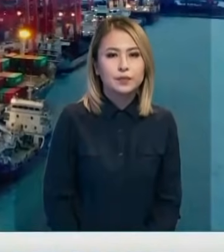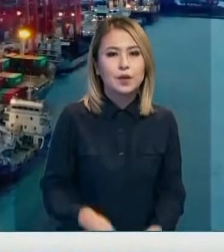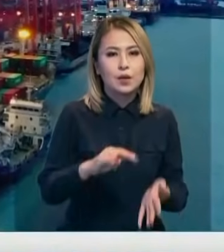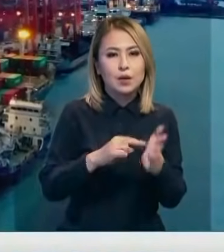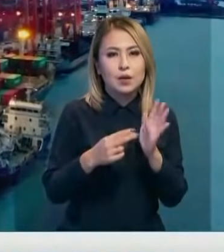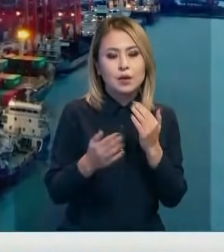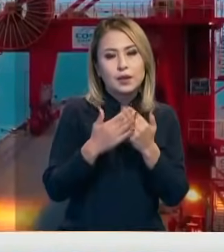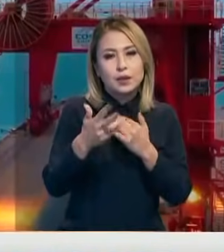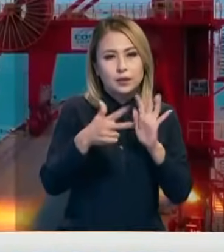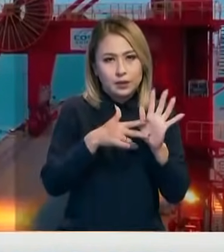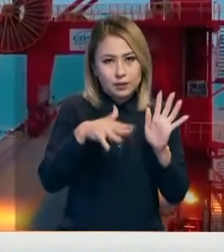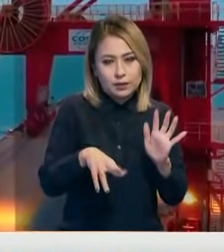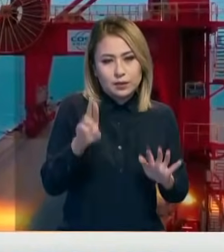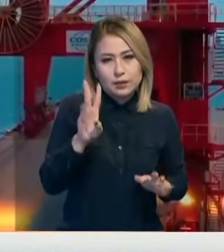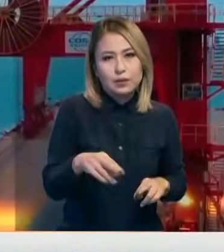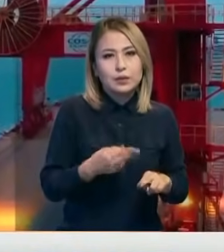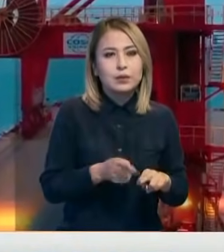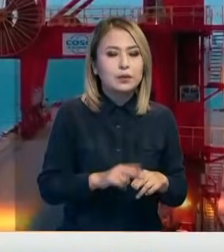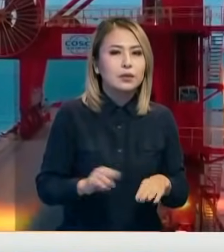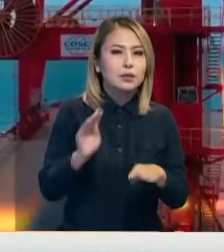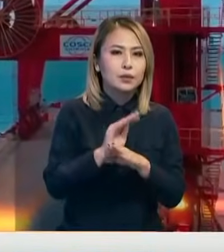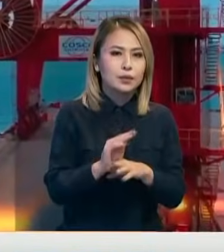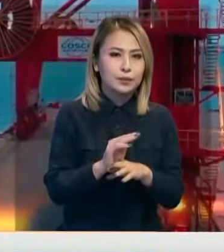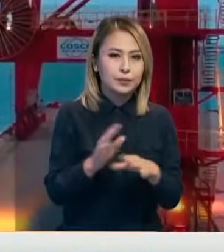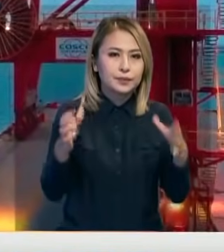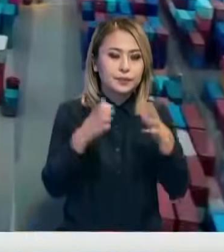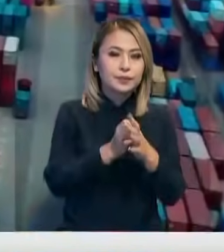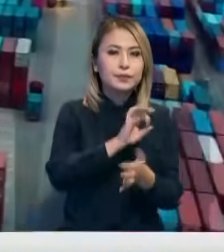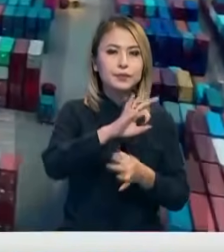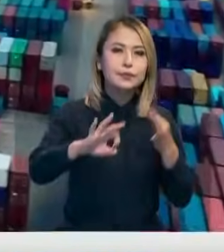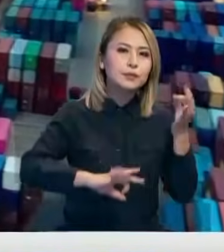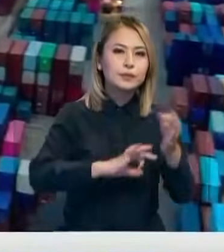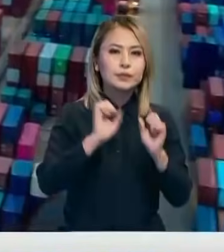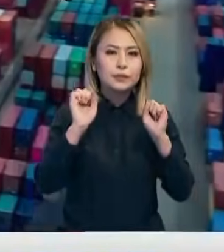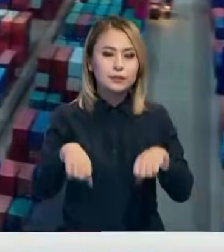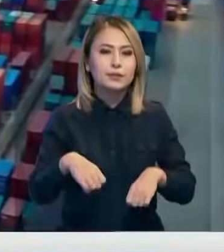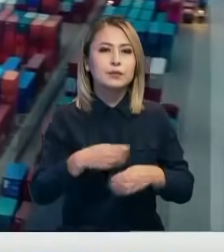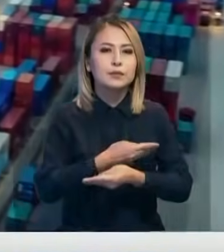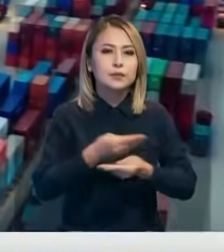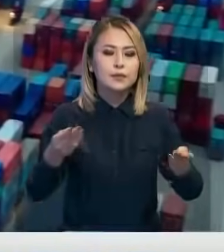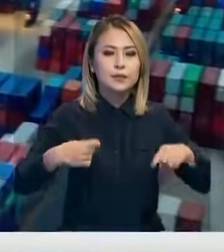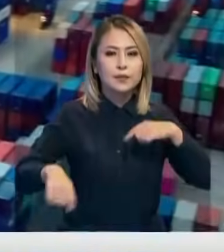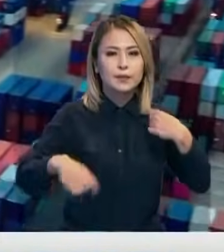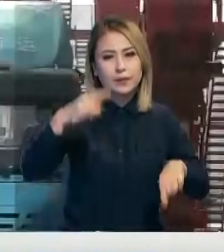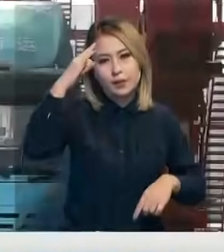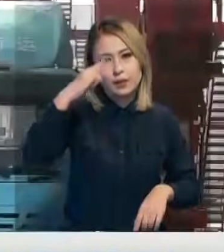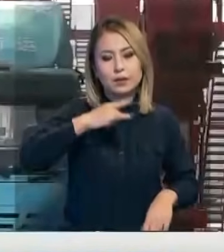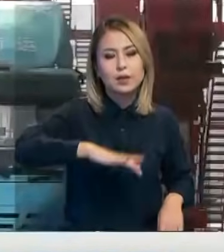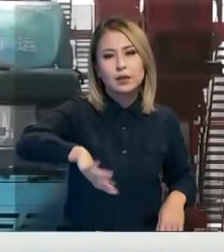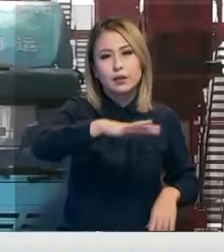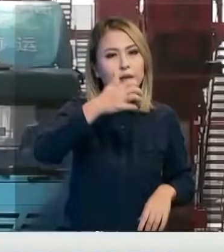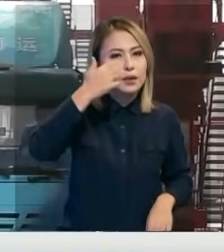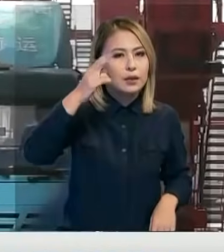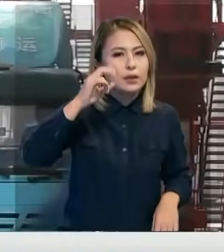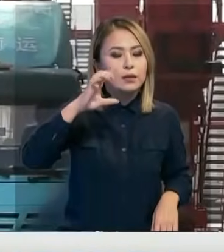арасы 8000 шақырым. Ақтау мен Ляньюнган айлақтарының артықшылықтарын үйлестіруге арналған. Тауарлар Қазақстан аумағы арқылы